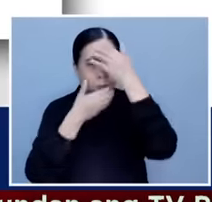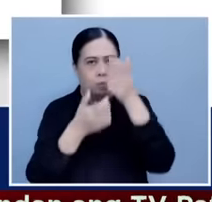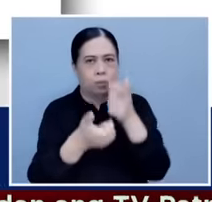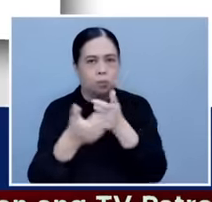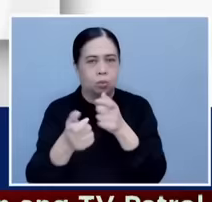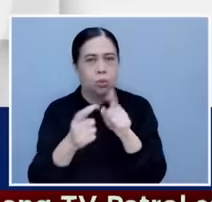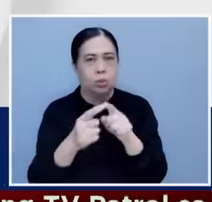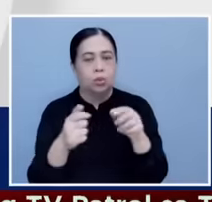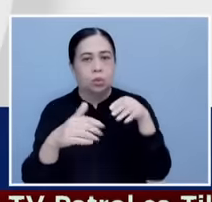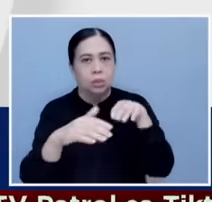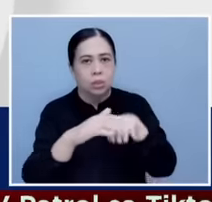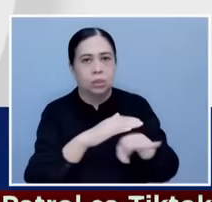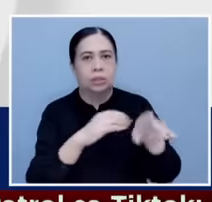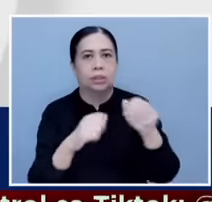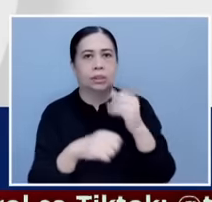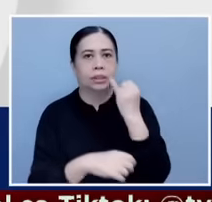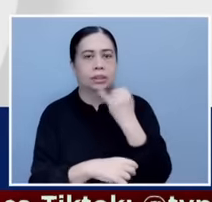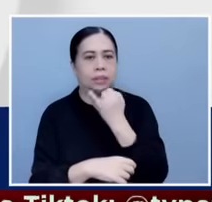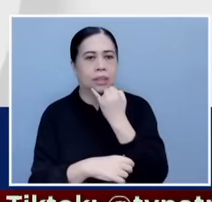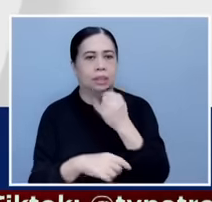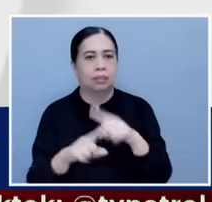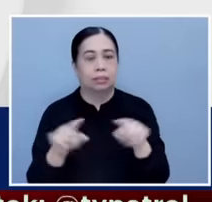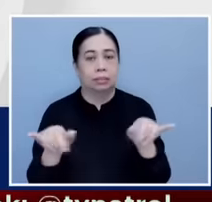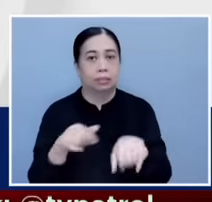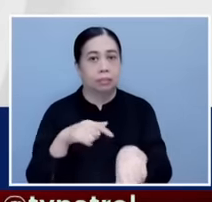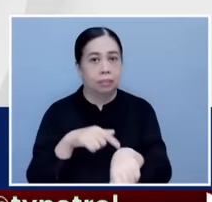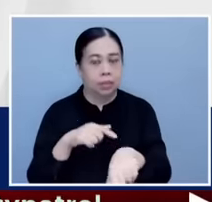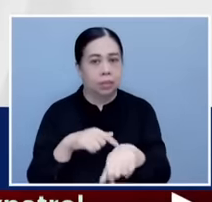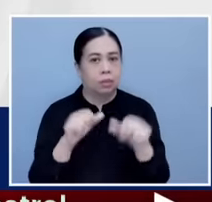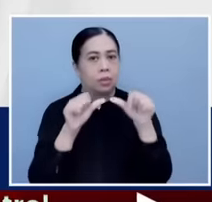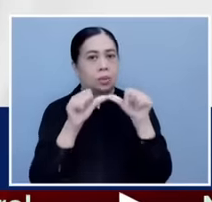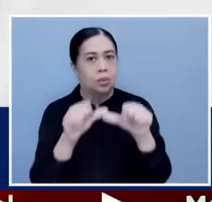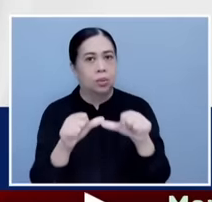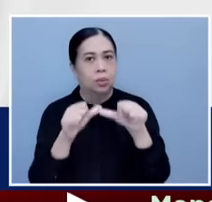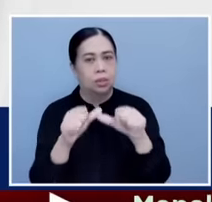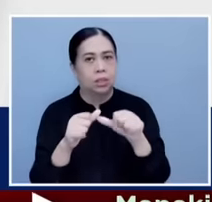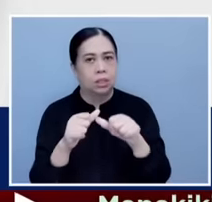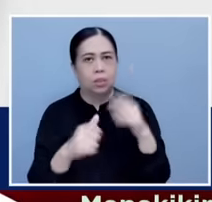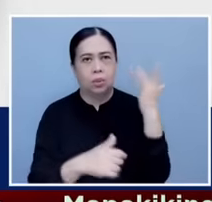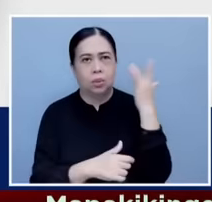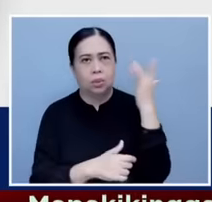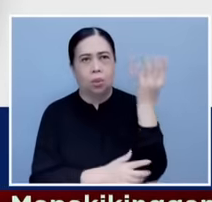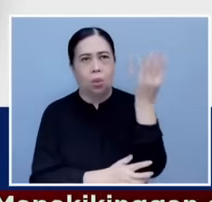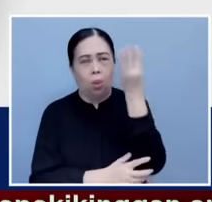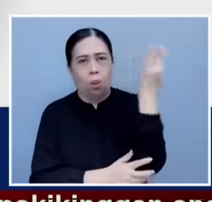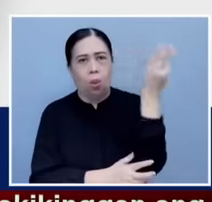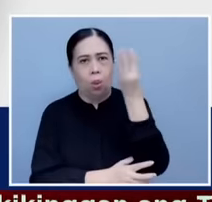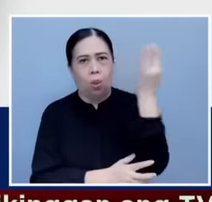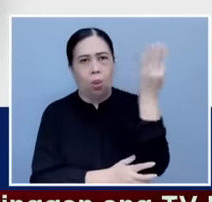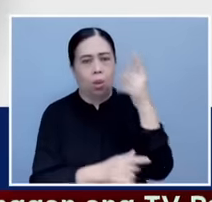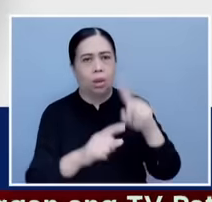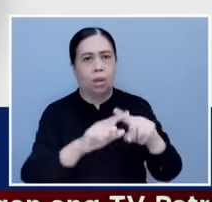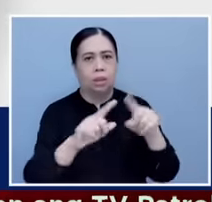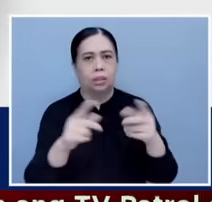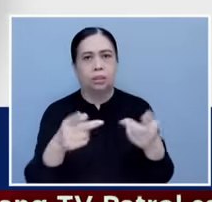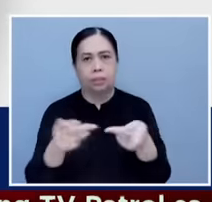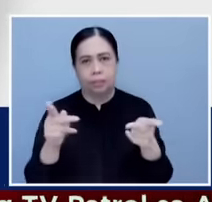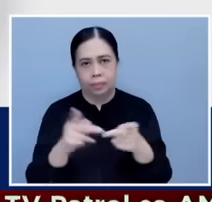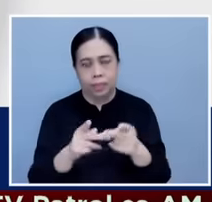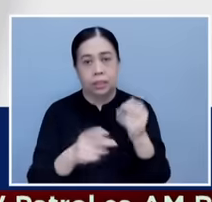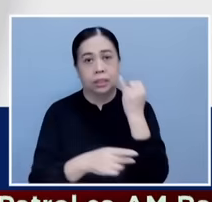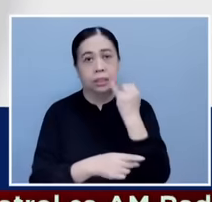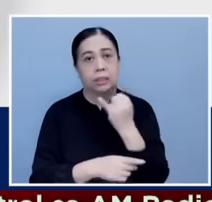ang Israel. Pero kasabay nito ang patuloy ring pagtunog ng mga sirena sa iba-ibang lugar sa Israel